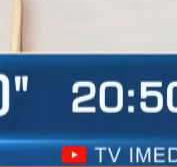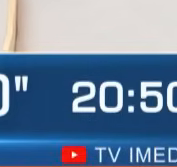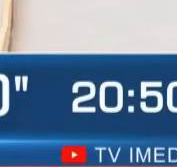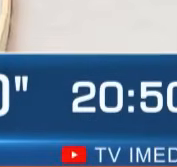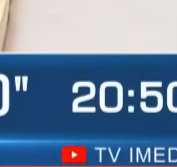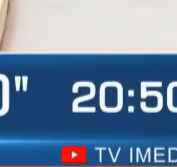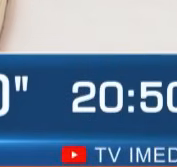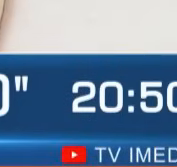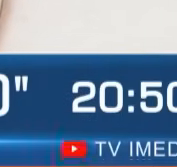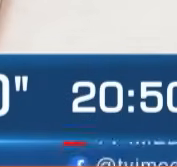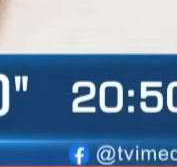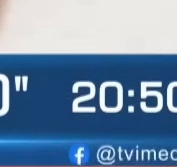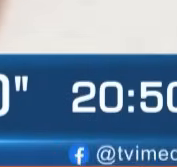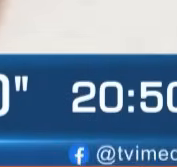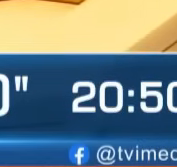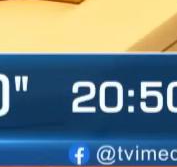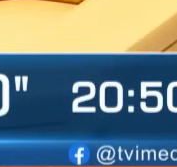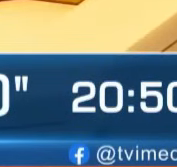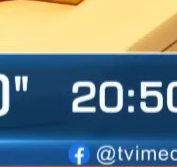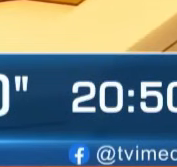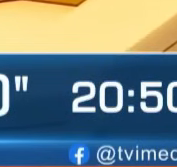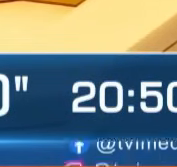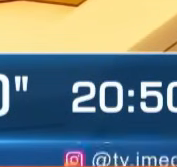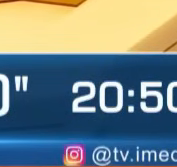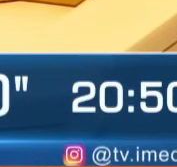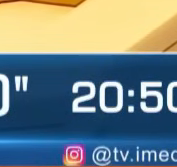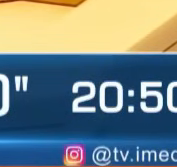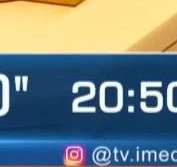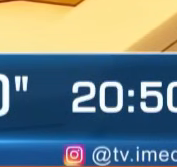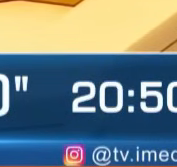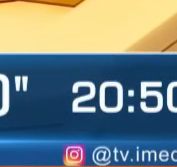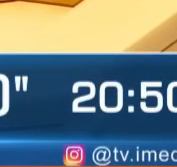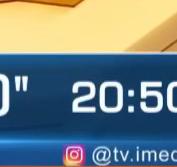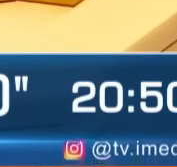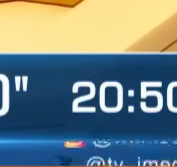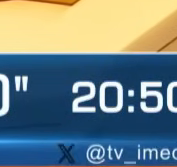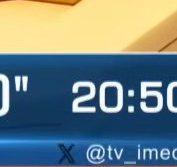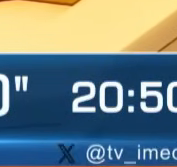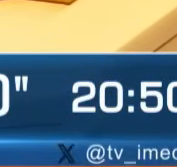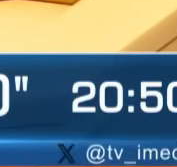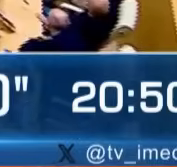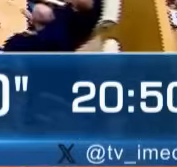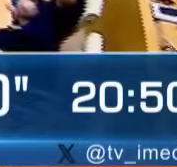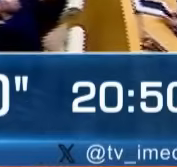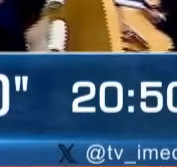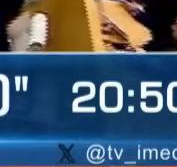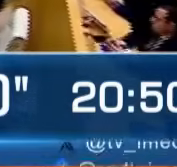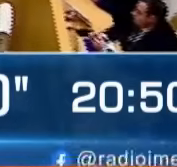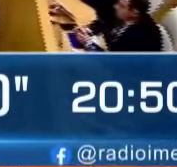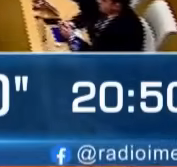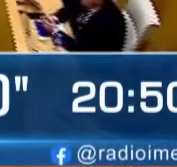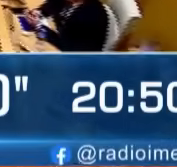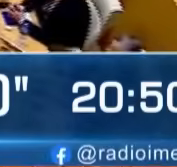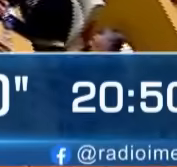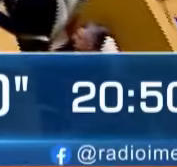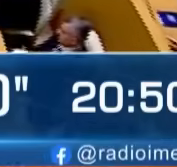ხელისუფლების შეცვლის მოწოდებებით გამოვიდა. მართველი გუნდის განცხადებით, სალომე ზურაბიშვილმა ამით ღიად დაადასტურა საპარლამენტო არჩევნებში ჩართულობა და